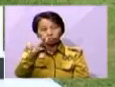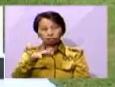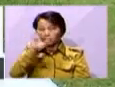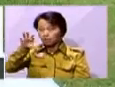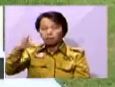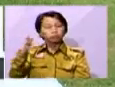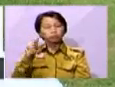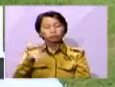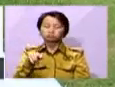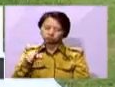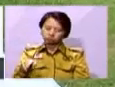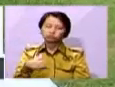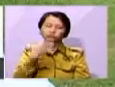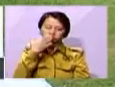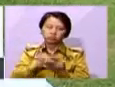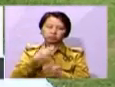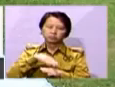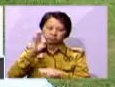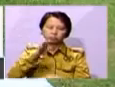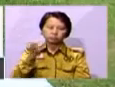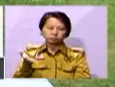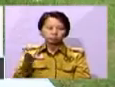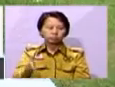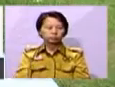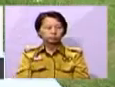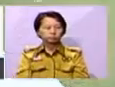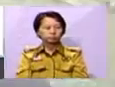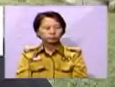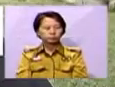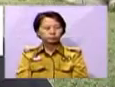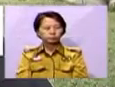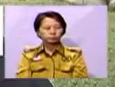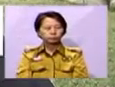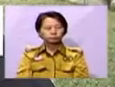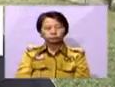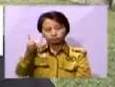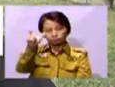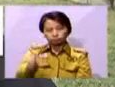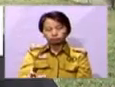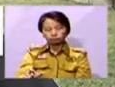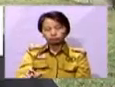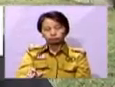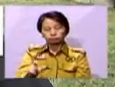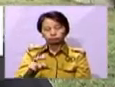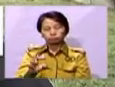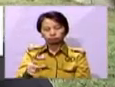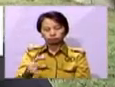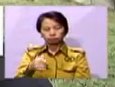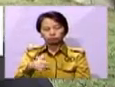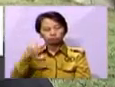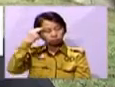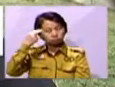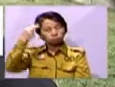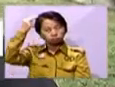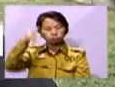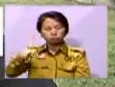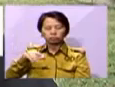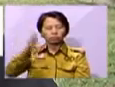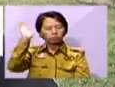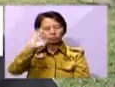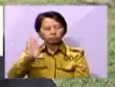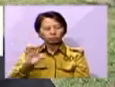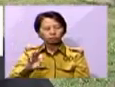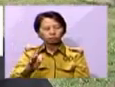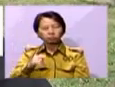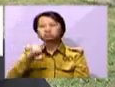marah orang. Itulah kelebihan arwah ini yang saya kenali. Seorang penerbit yang begitu berhemah, yang tak pernahlah